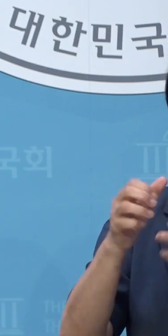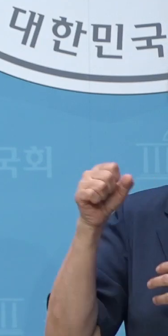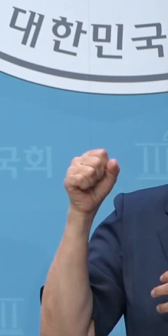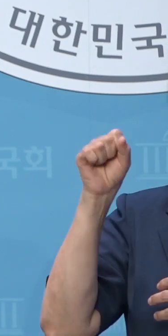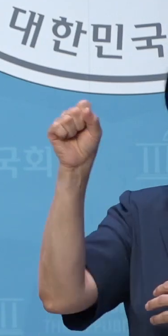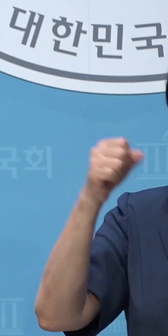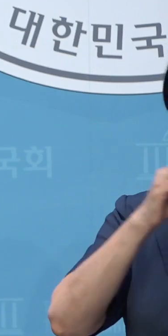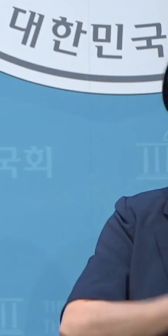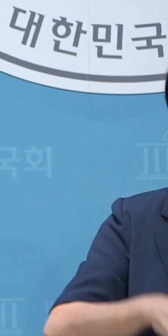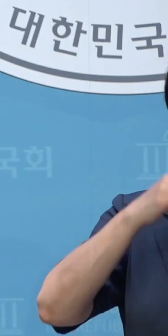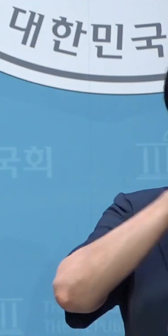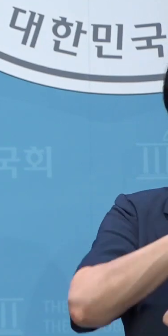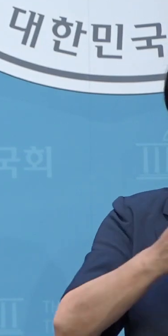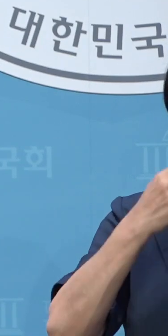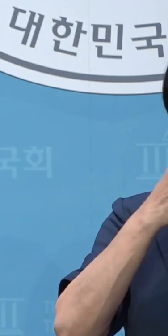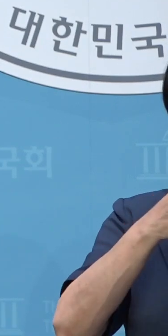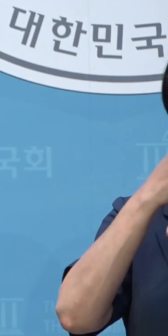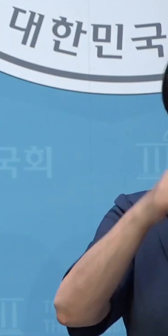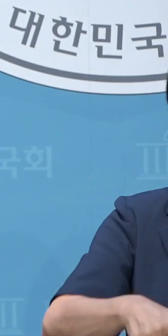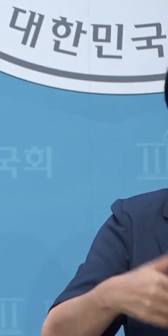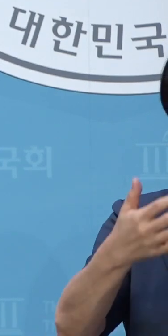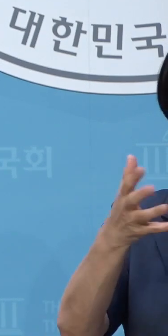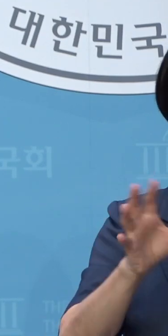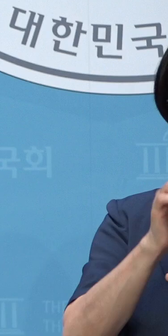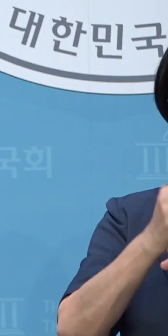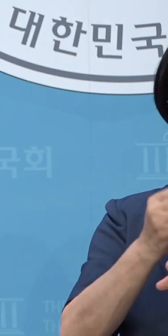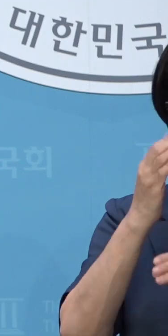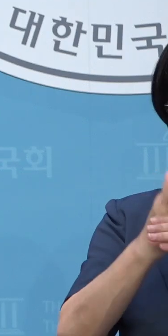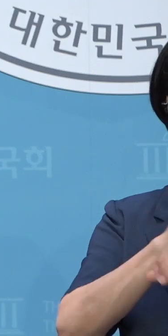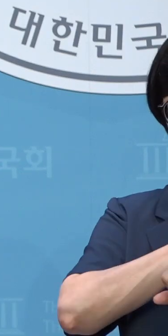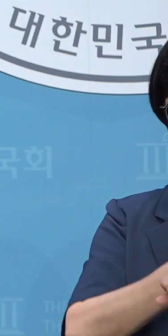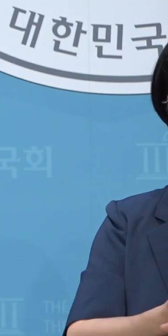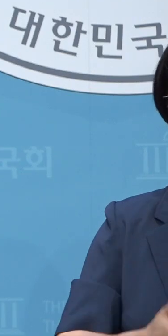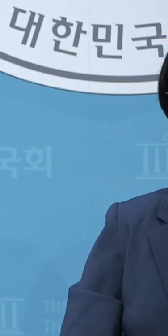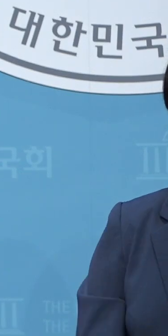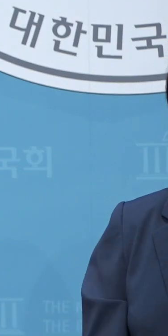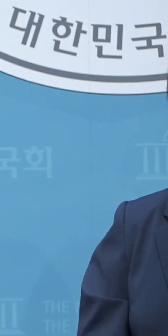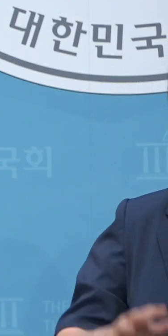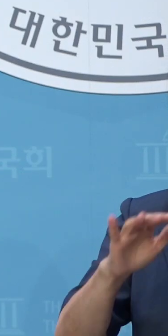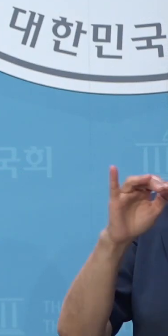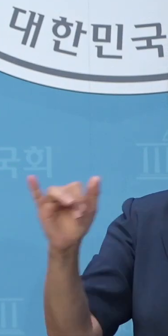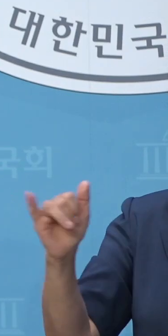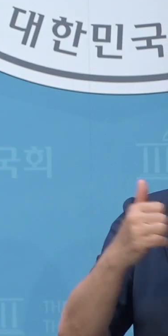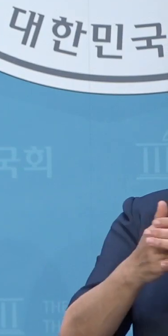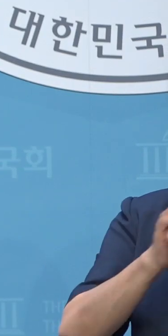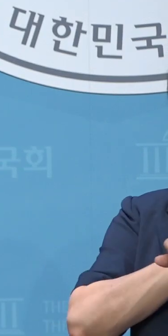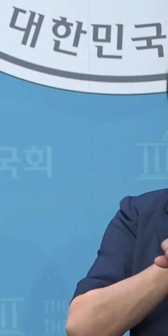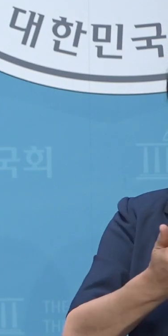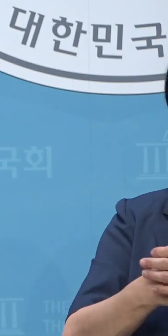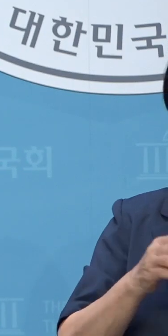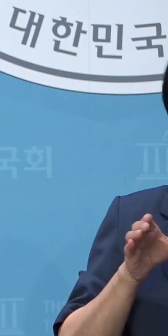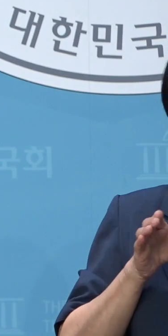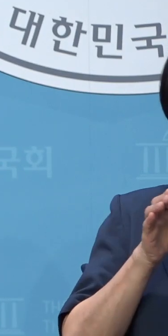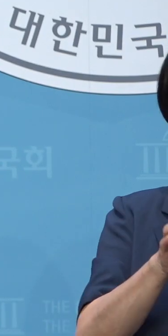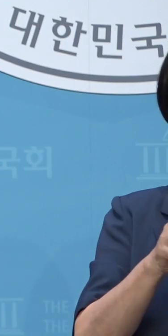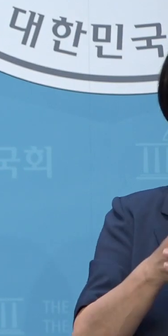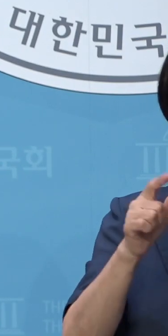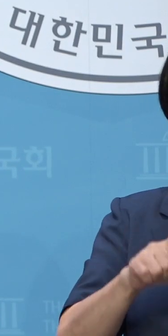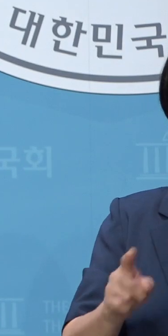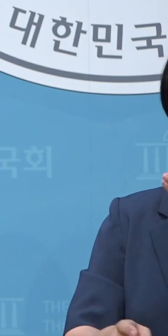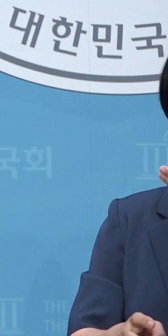시위는 기본권 민주주의를 구성하는 핵심 권리입니다 국민들의 권리를 옥죄라는